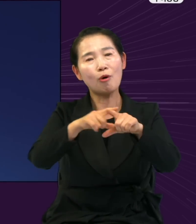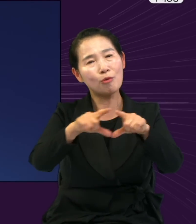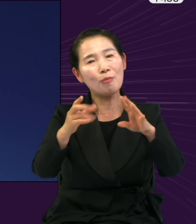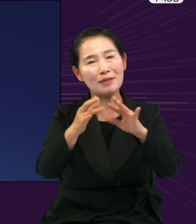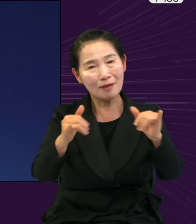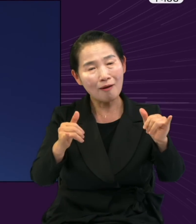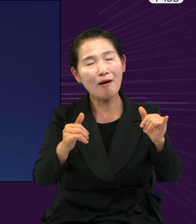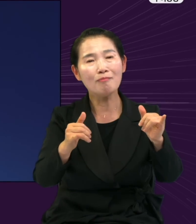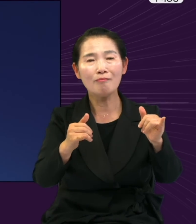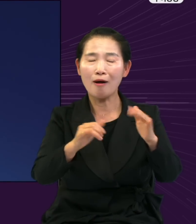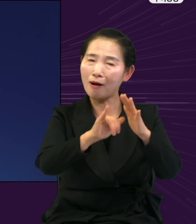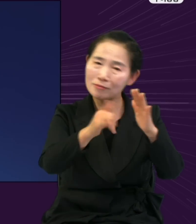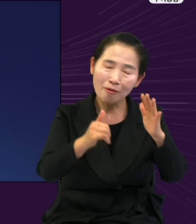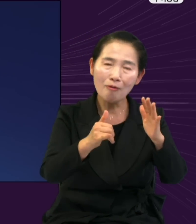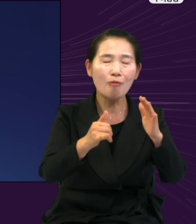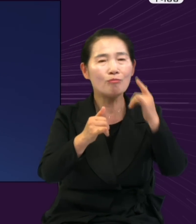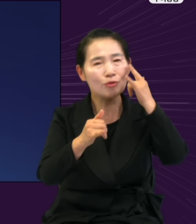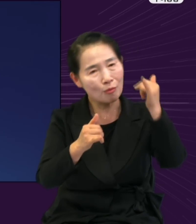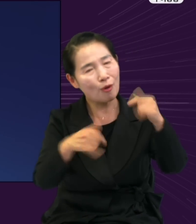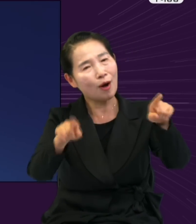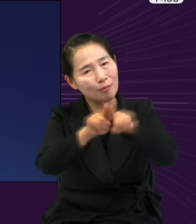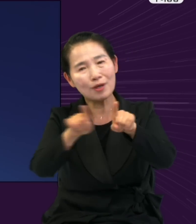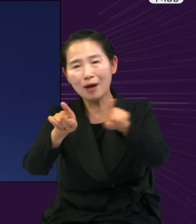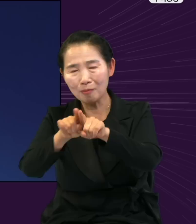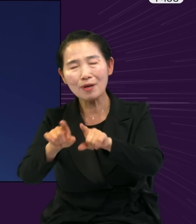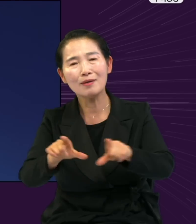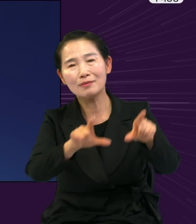그래서 미안하다. 그런데 어쩌겠니?